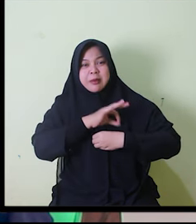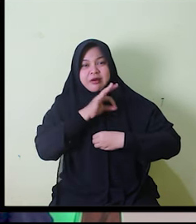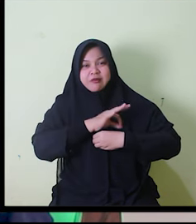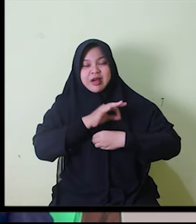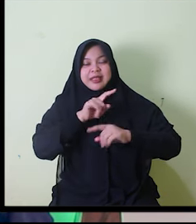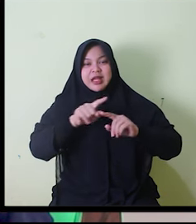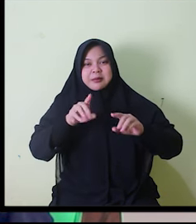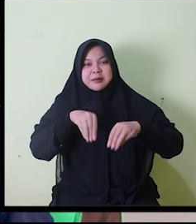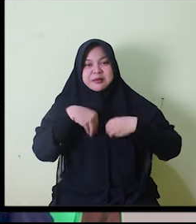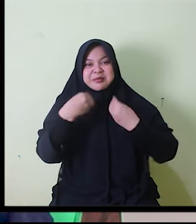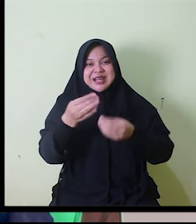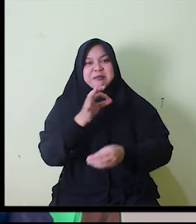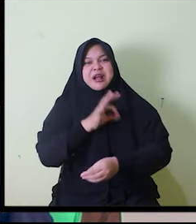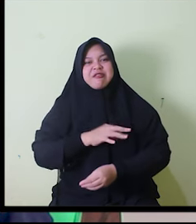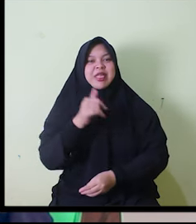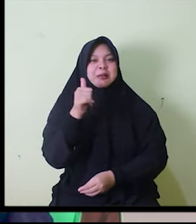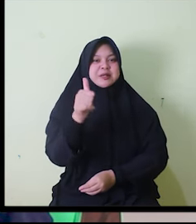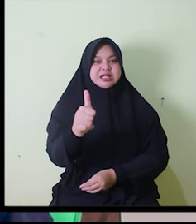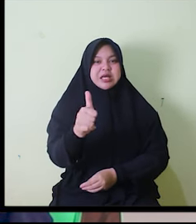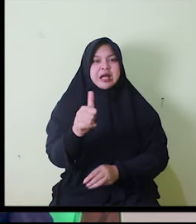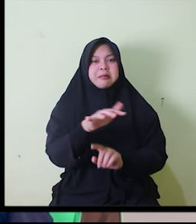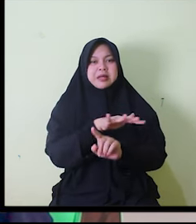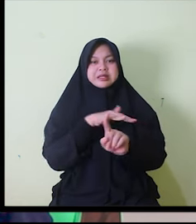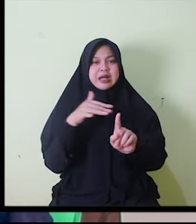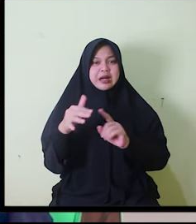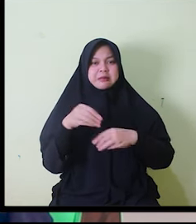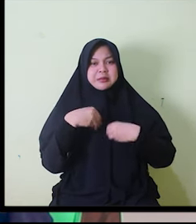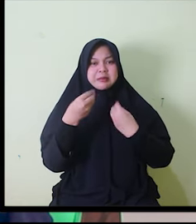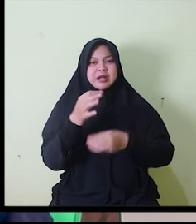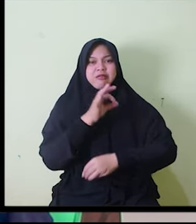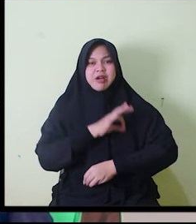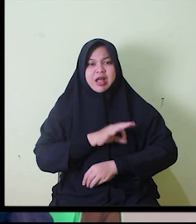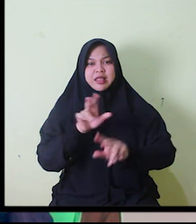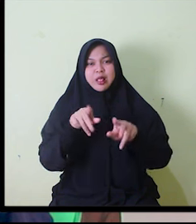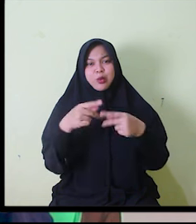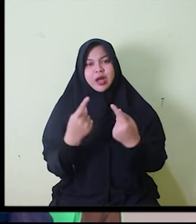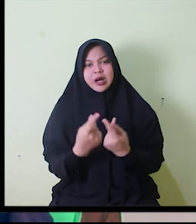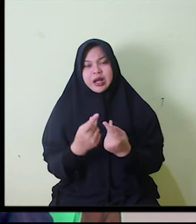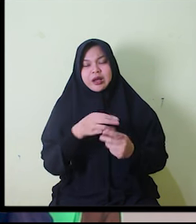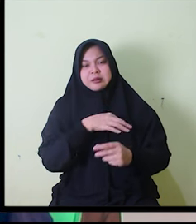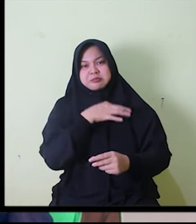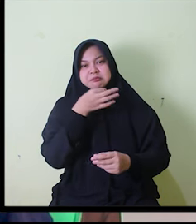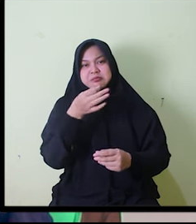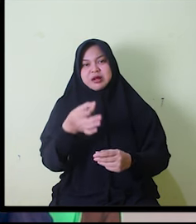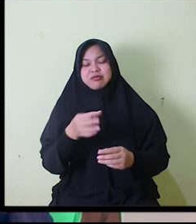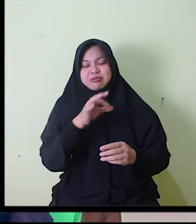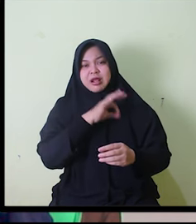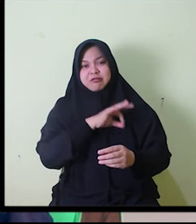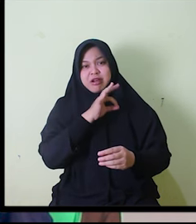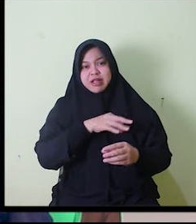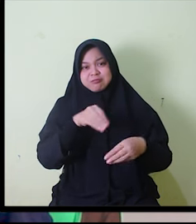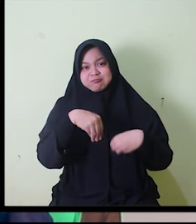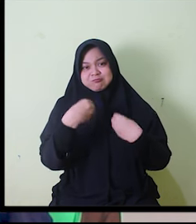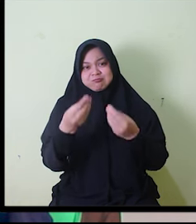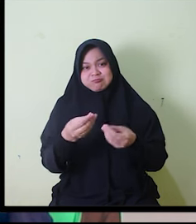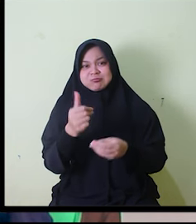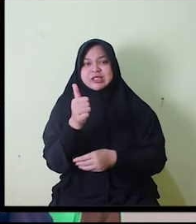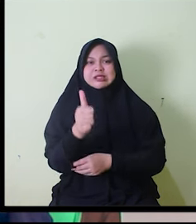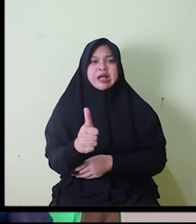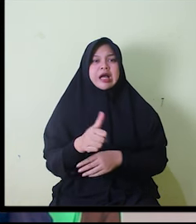dirinya sendiri bagi masyarakat bagi keluarga maka dari situ kami berkesimpulan